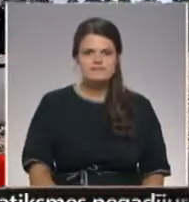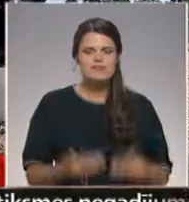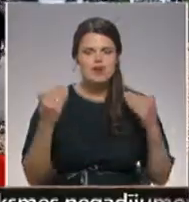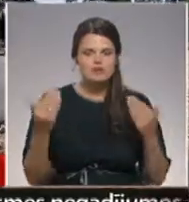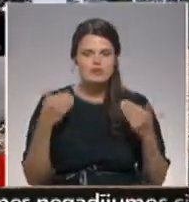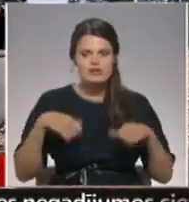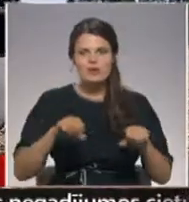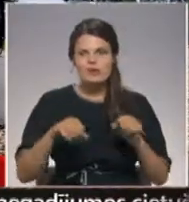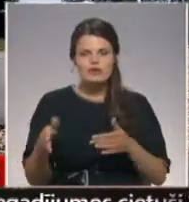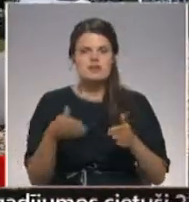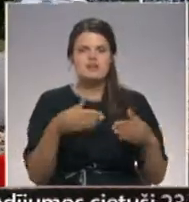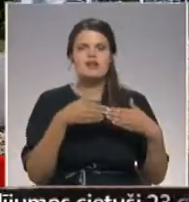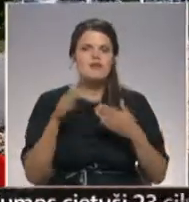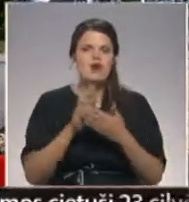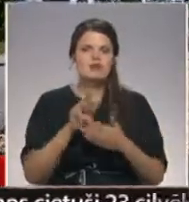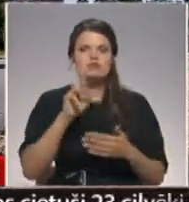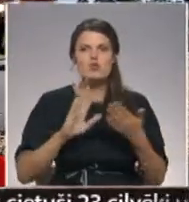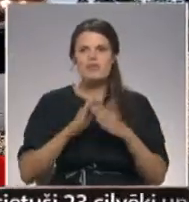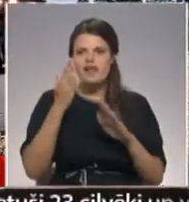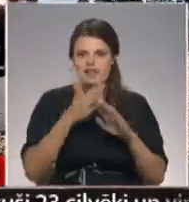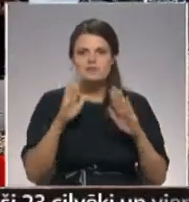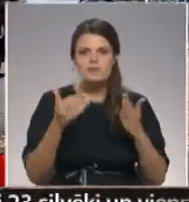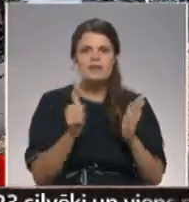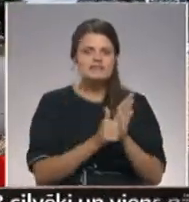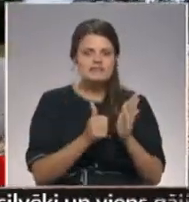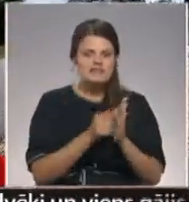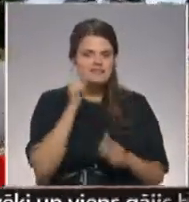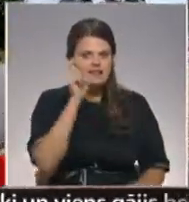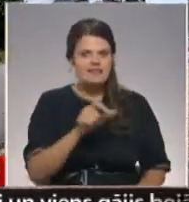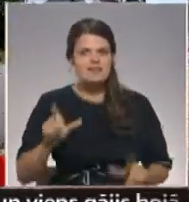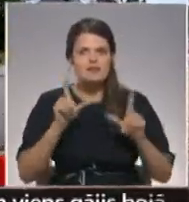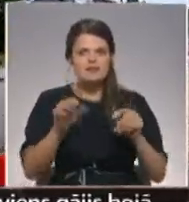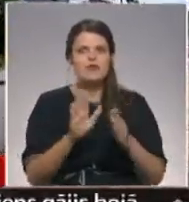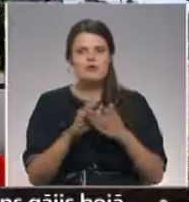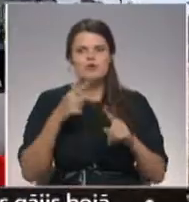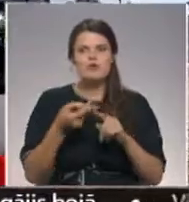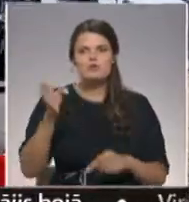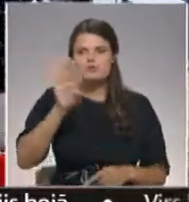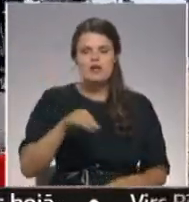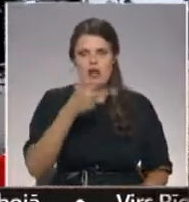Šodien motociklistu ceļš ved uz Rundāles pili, bet sestdien vīri dosies uz Krusta